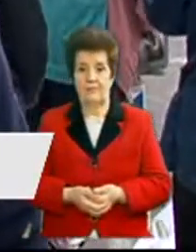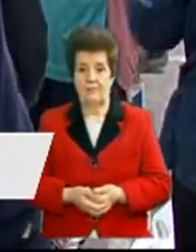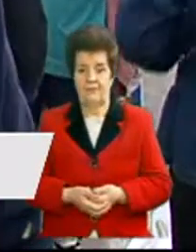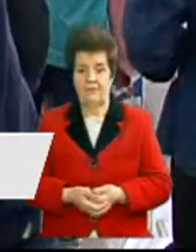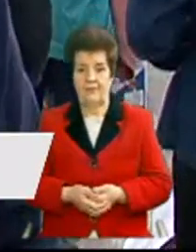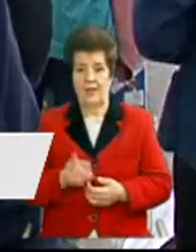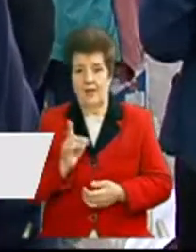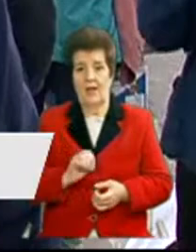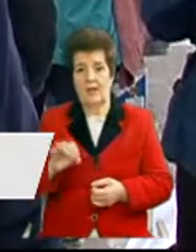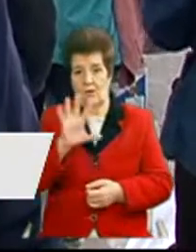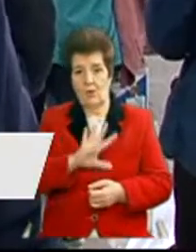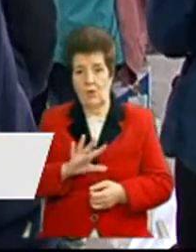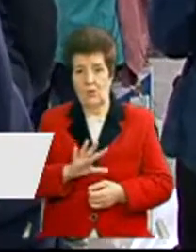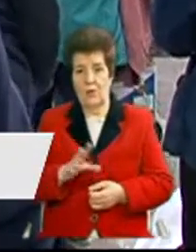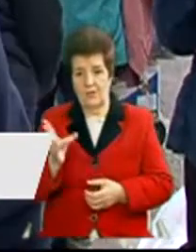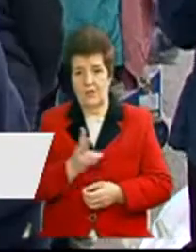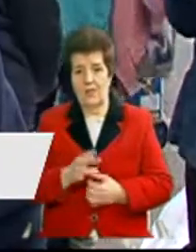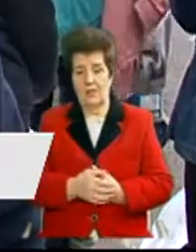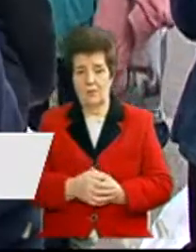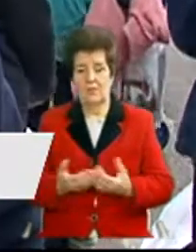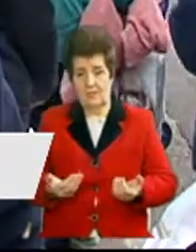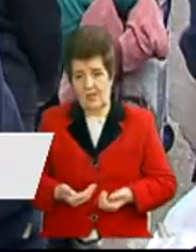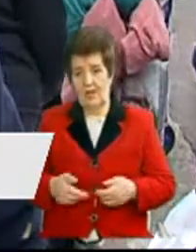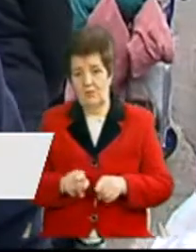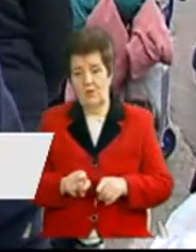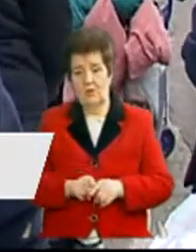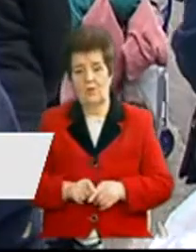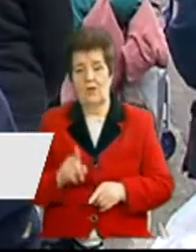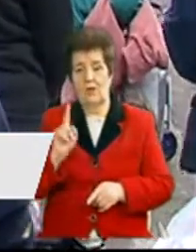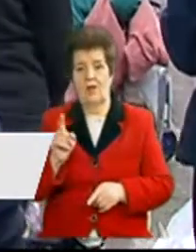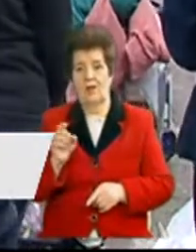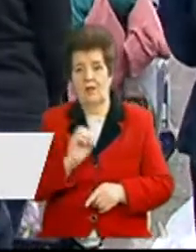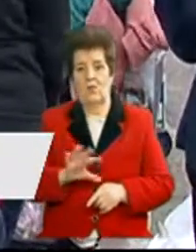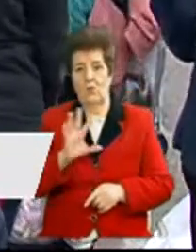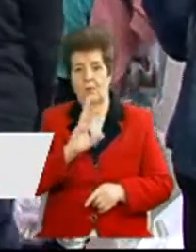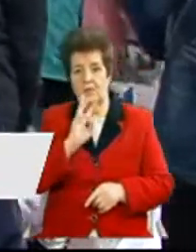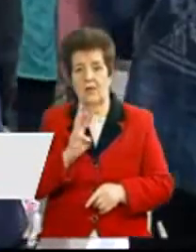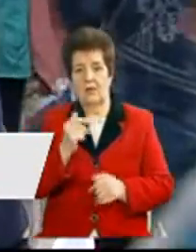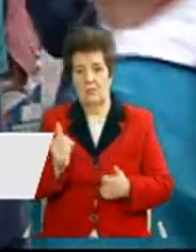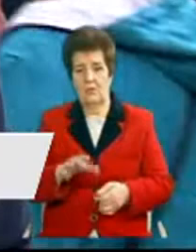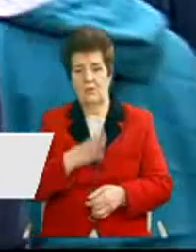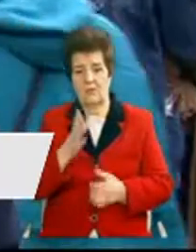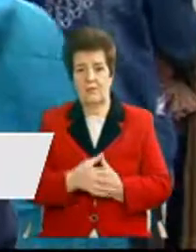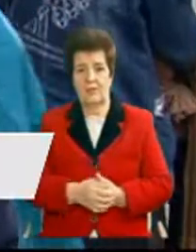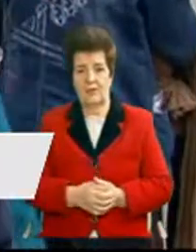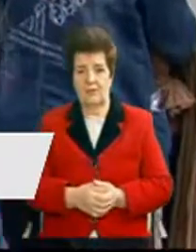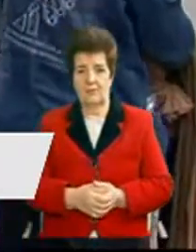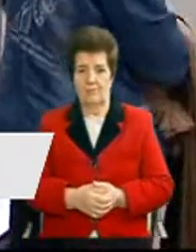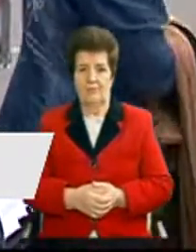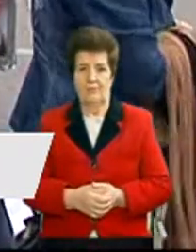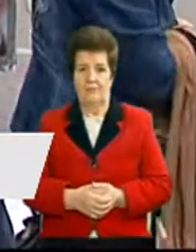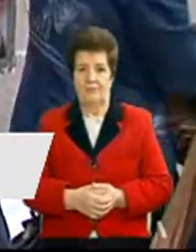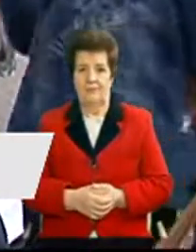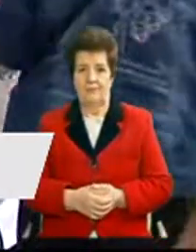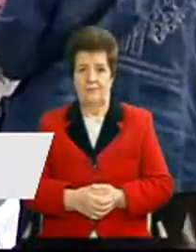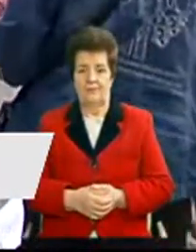ca în Europa. Dacă vrem să trăim în Europa, să fie ca în Europa. Regulă, păreadăc, să fie ordine și